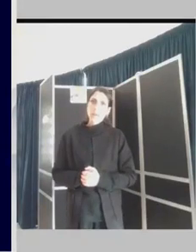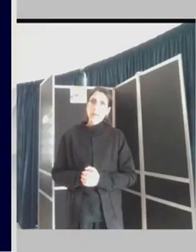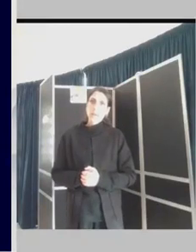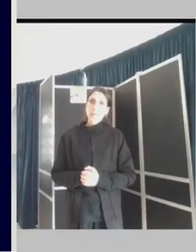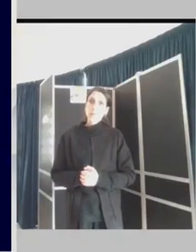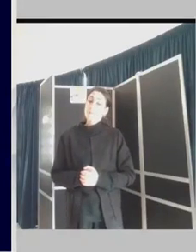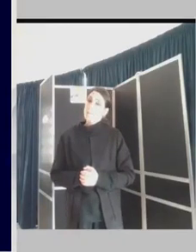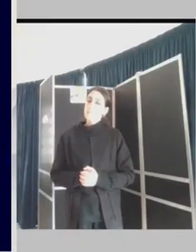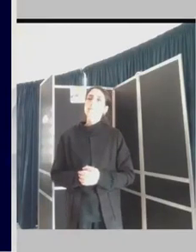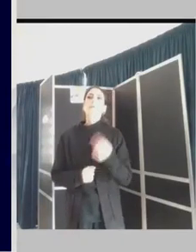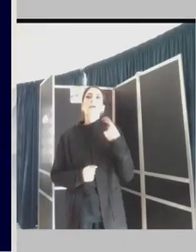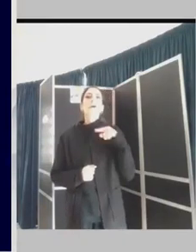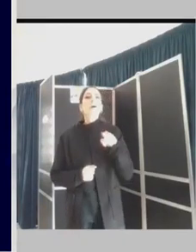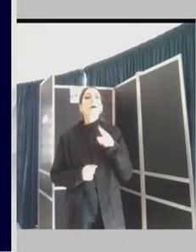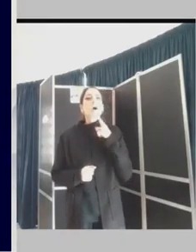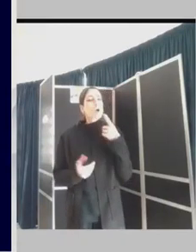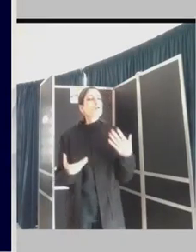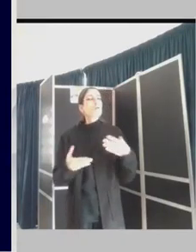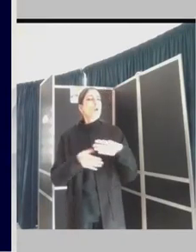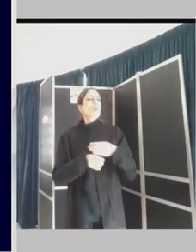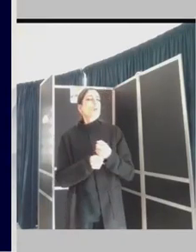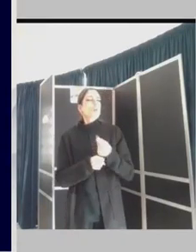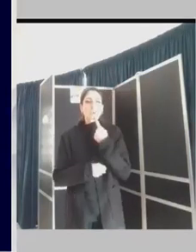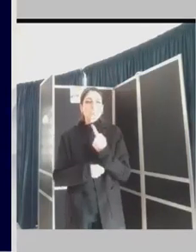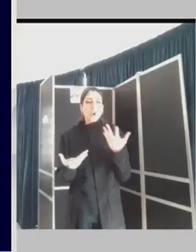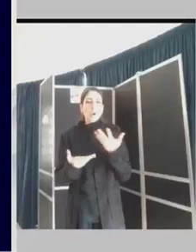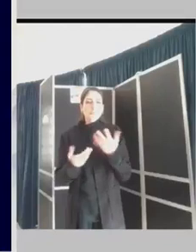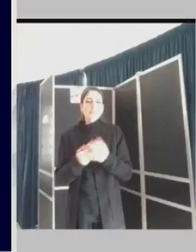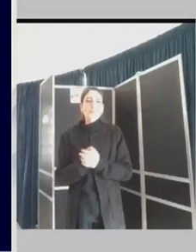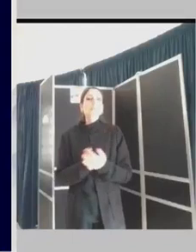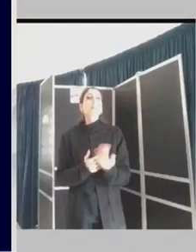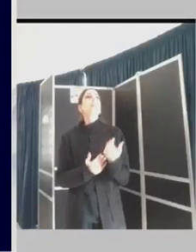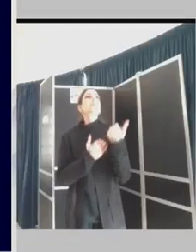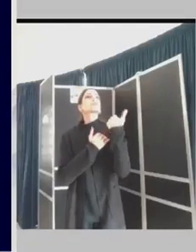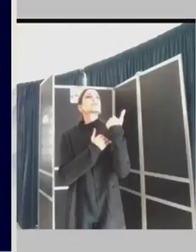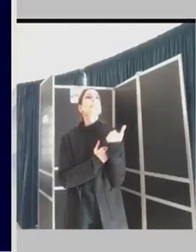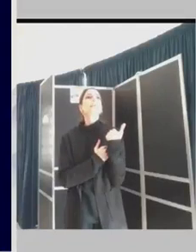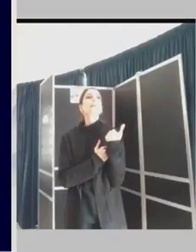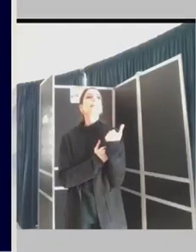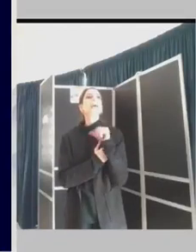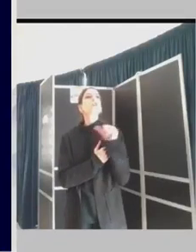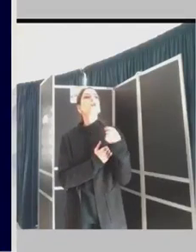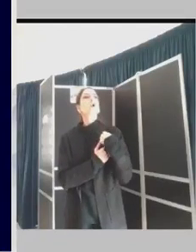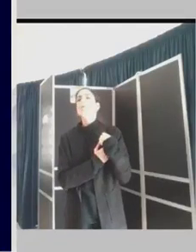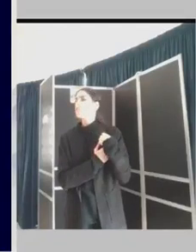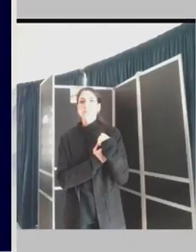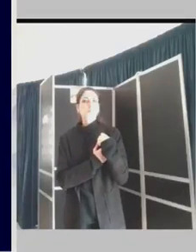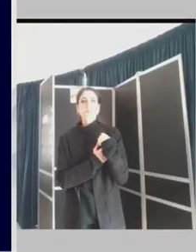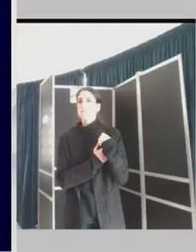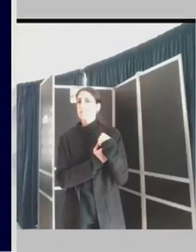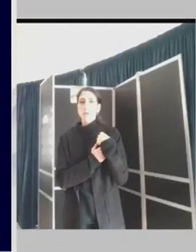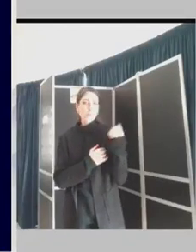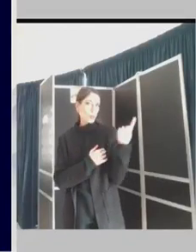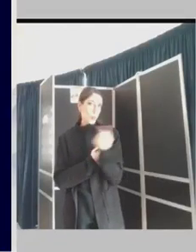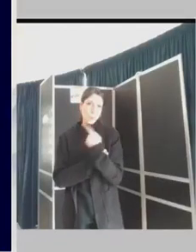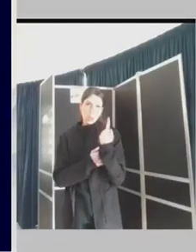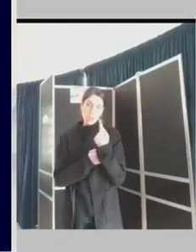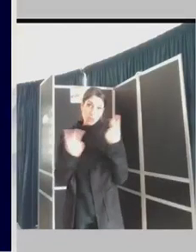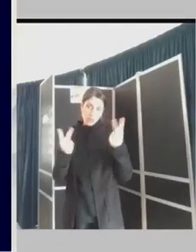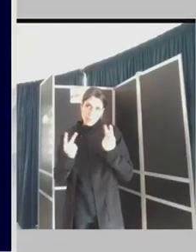nessuno si deve sentire assolto da questa responsabilità. Ovviamente le associazioni possono dire: noi facciamo già tanto, noi politici possiamo